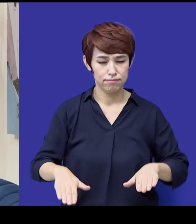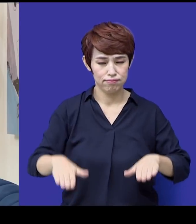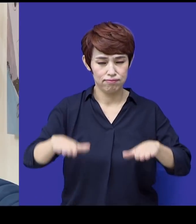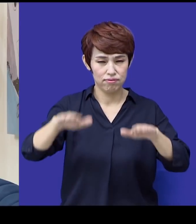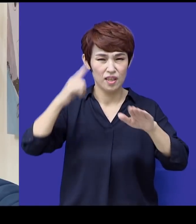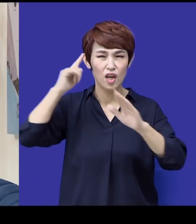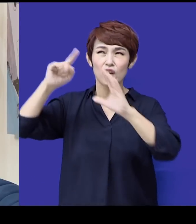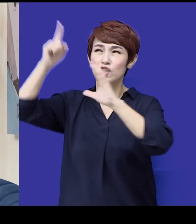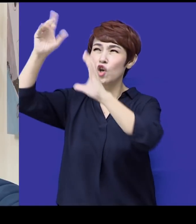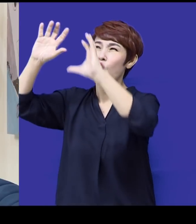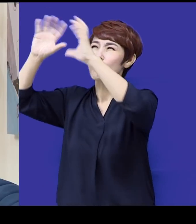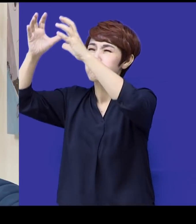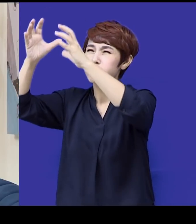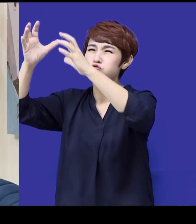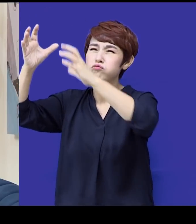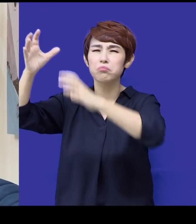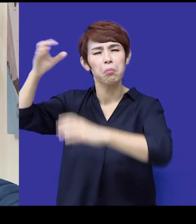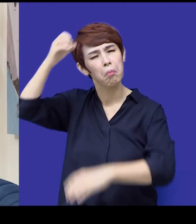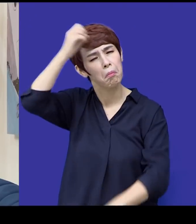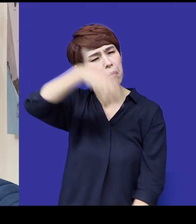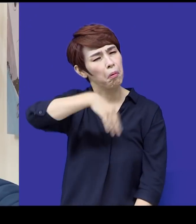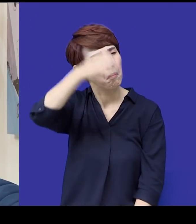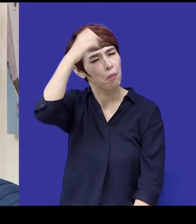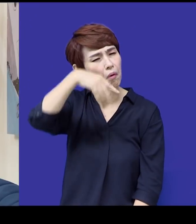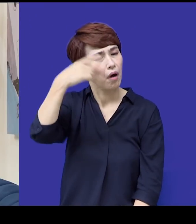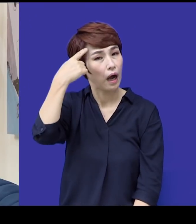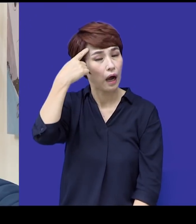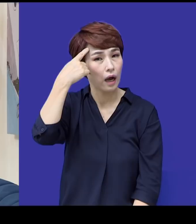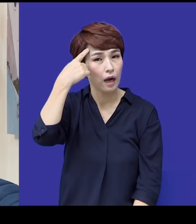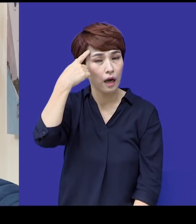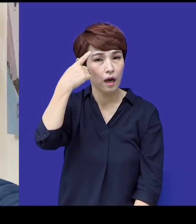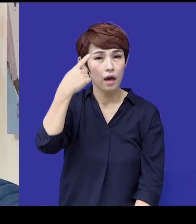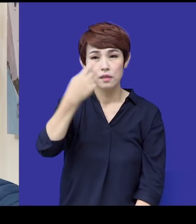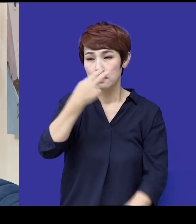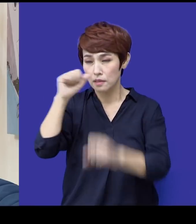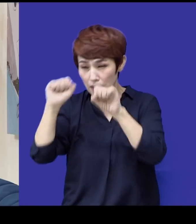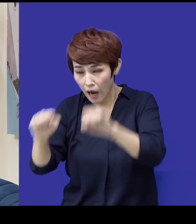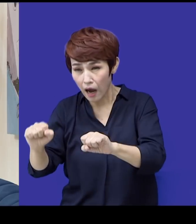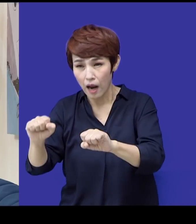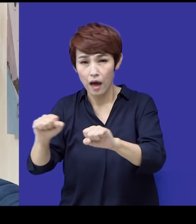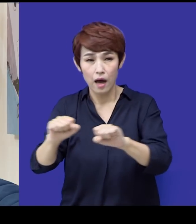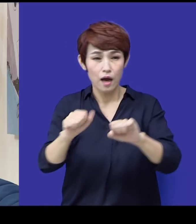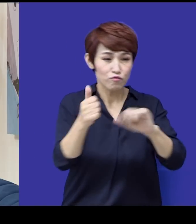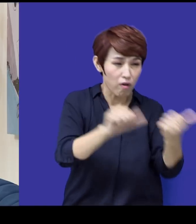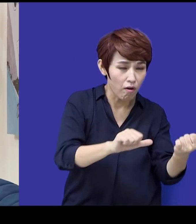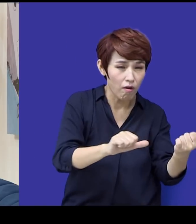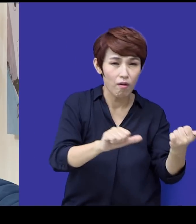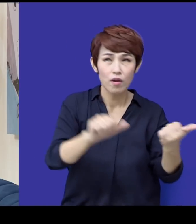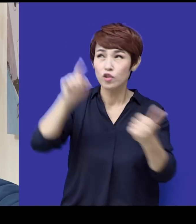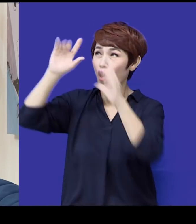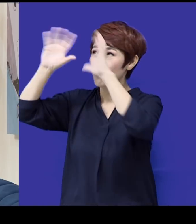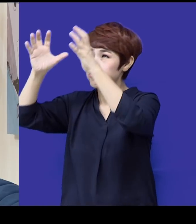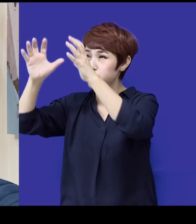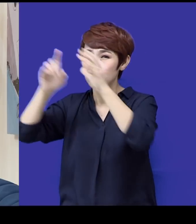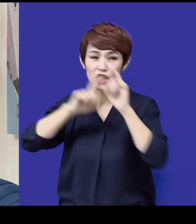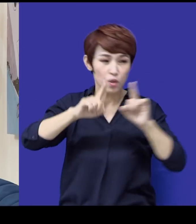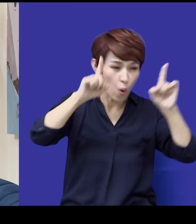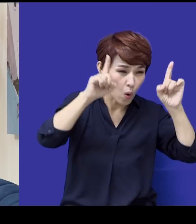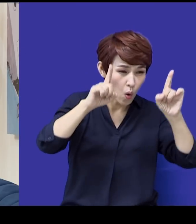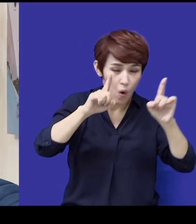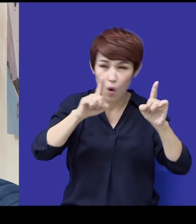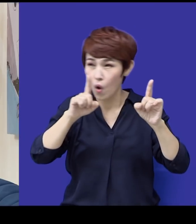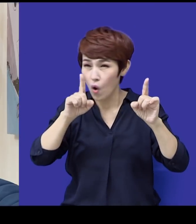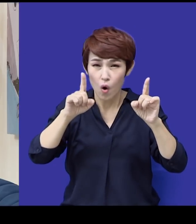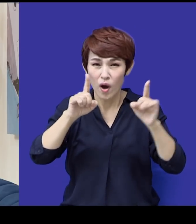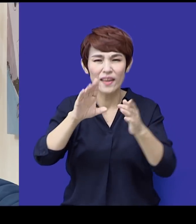갑자기 천국이냐 지옥이냐를 네네. 닥쳤을 때 이게 아무것도 아니었는데 내가